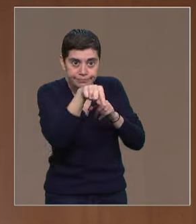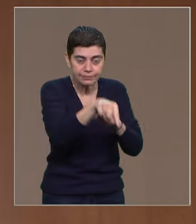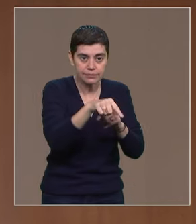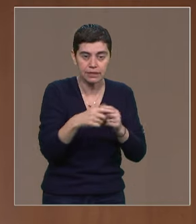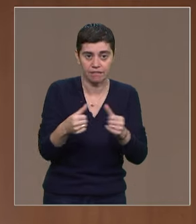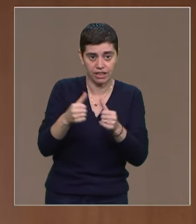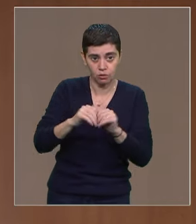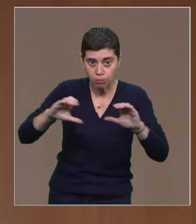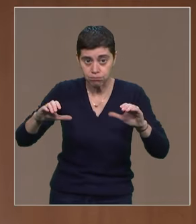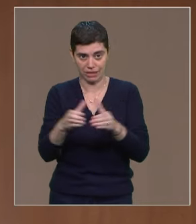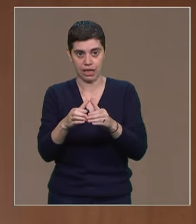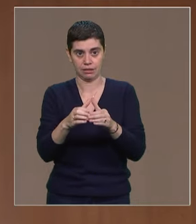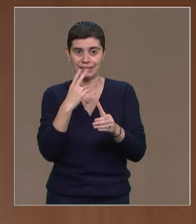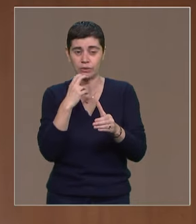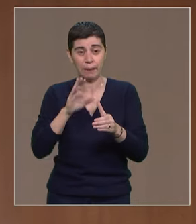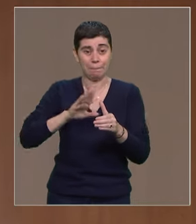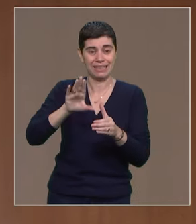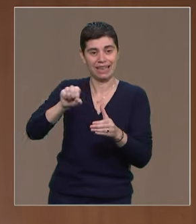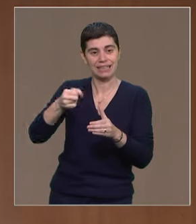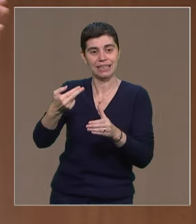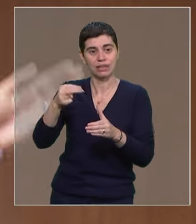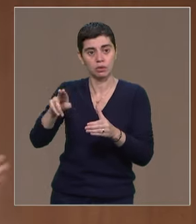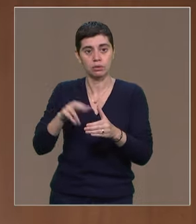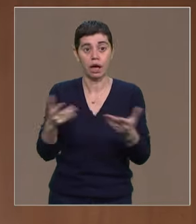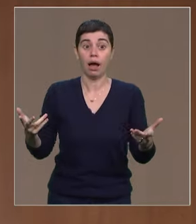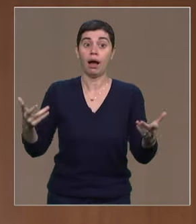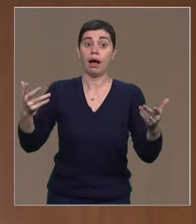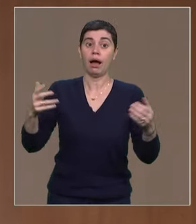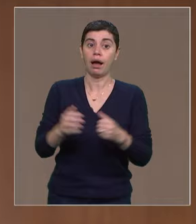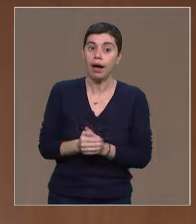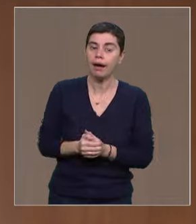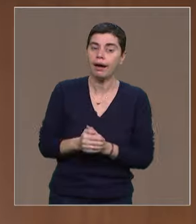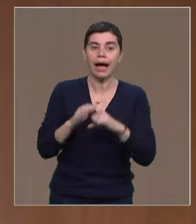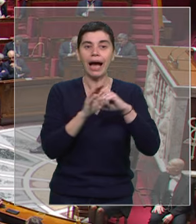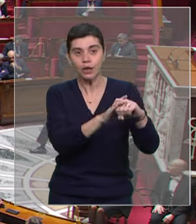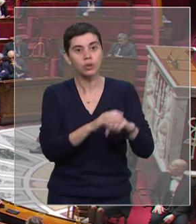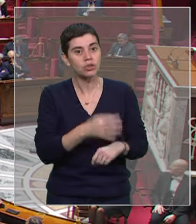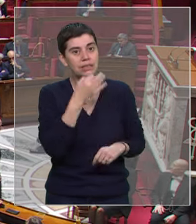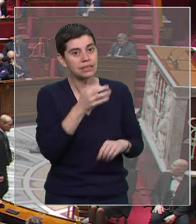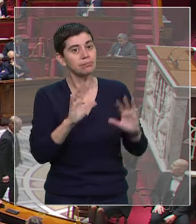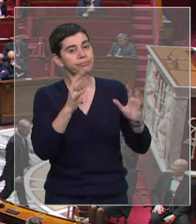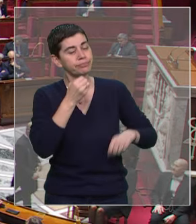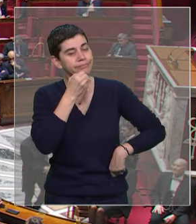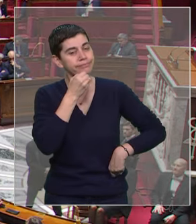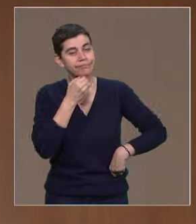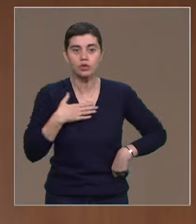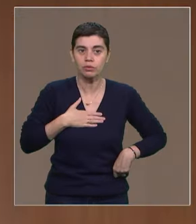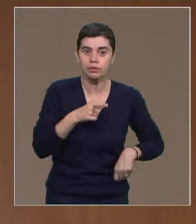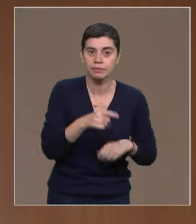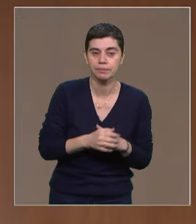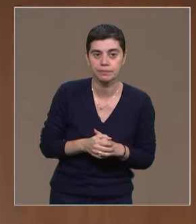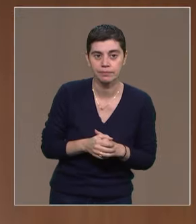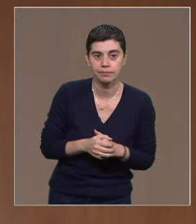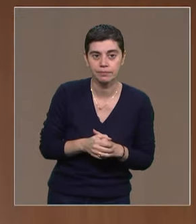brigades citoyennes SNU qui permettent à nos jeunes... Je suis heureuse que les bancs de la gauche saluent ces brigades. Et dans le cadre